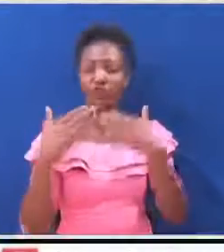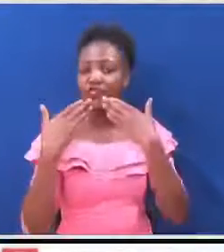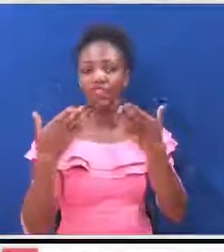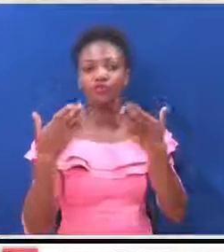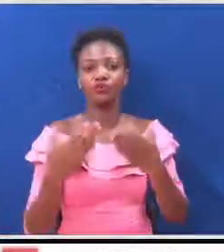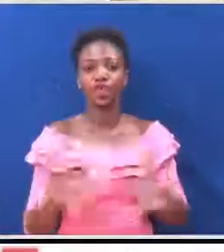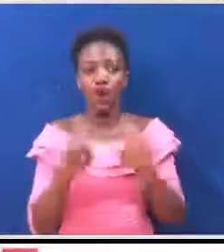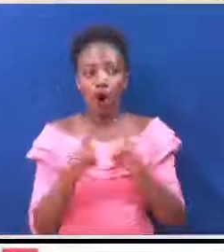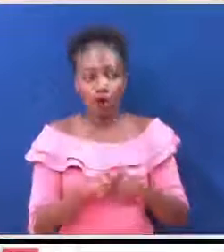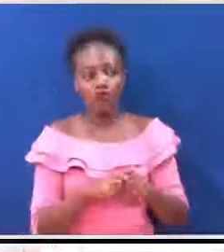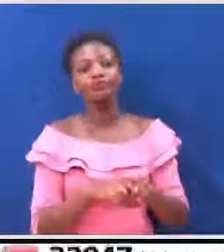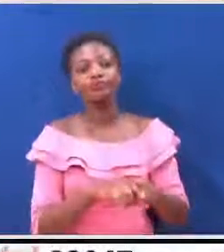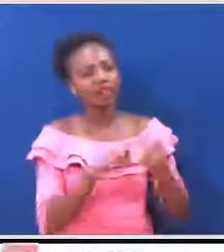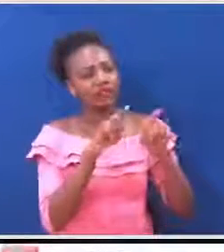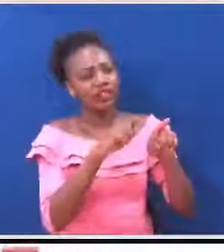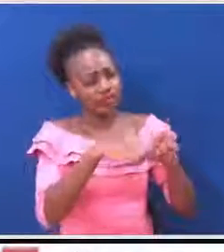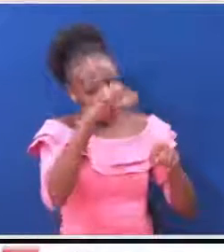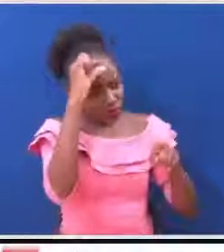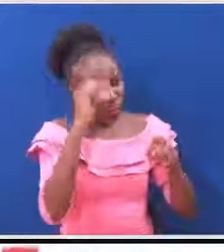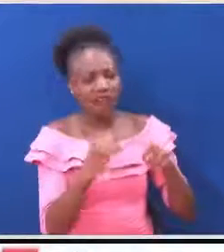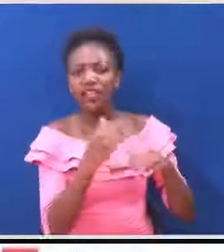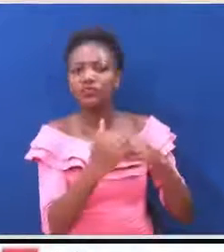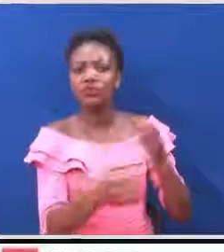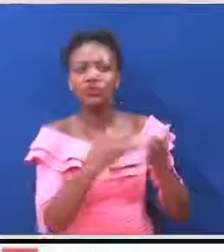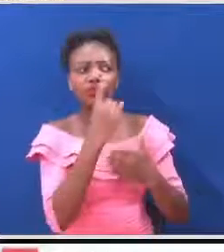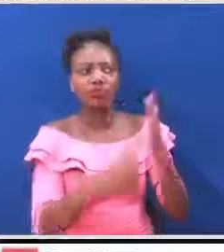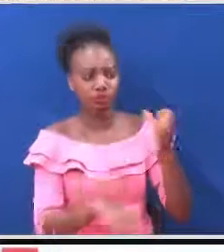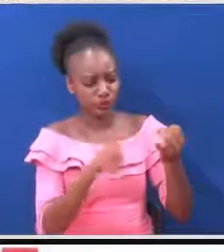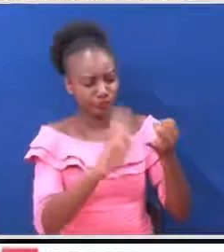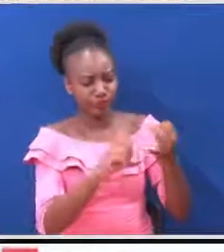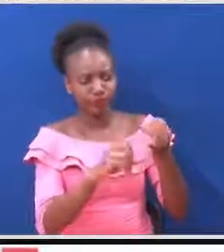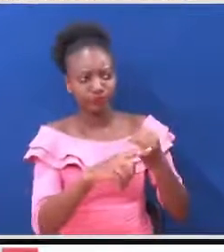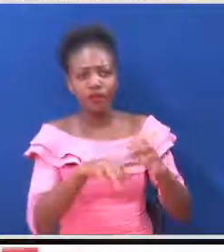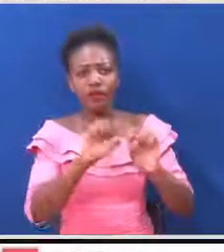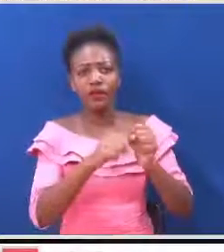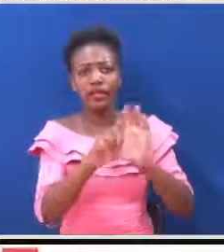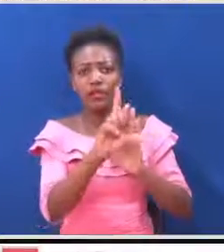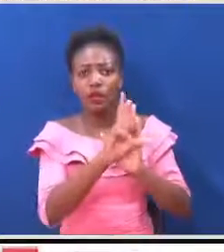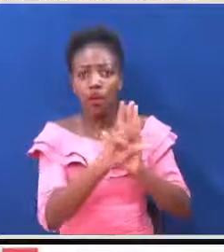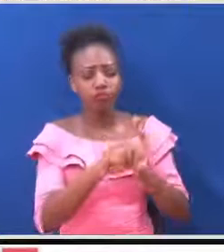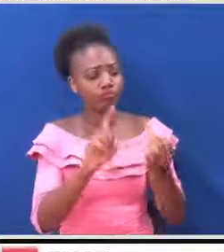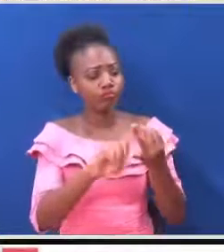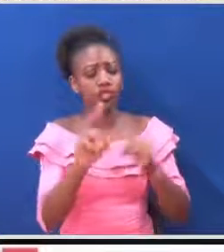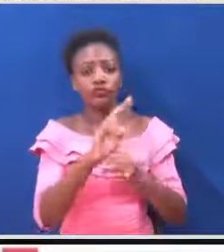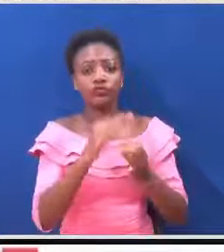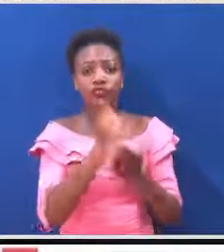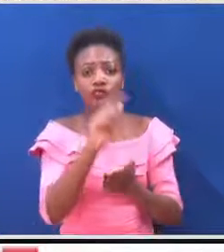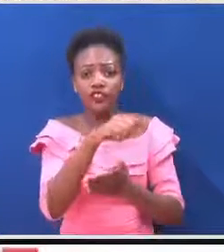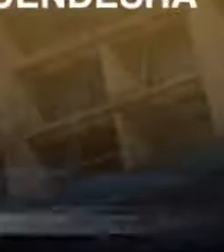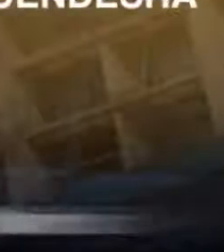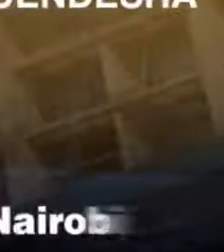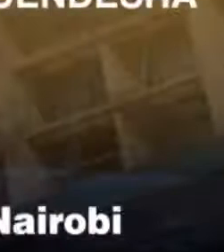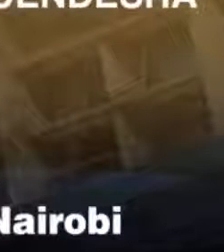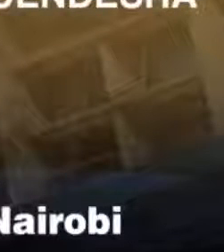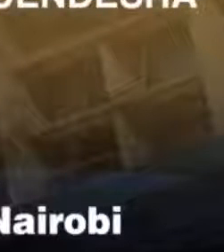you mash yanay gav sonko ni pamoja na kuki sheria za zabi matumizi maaya ya afis